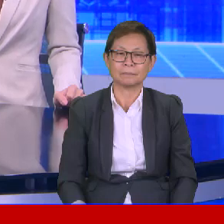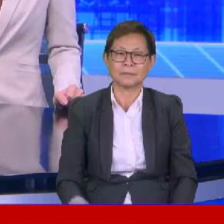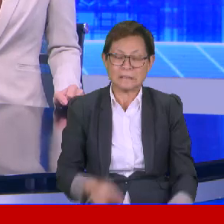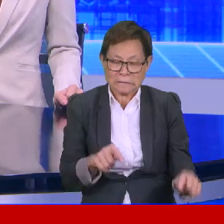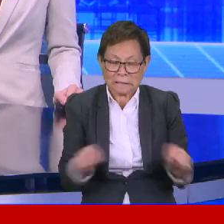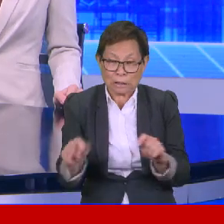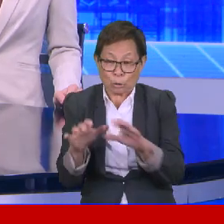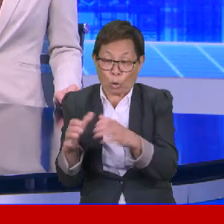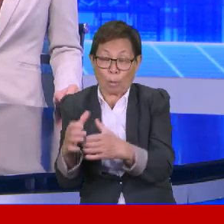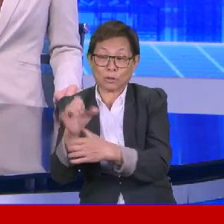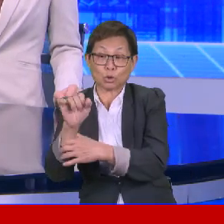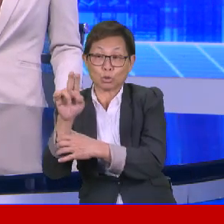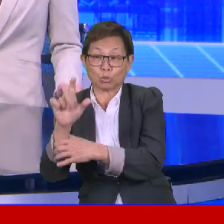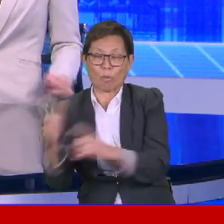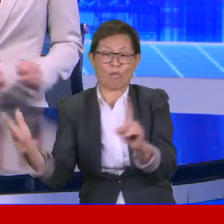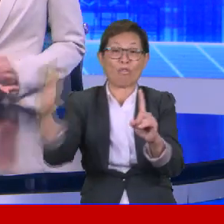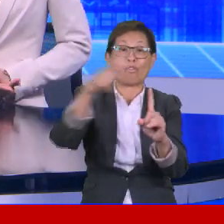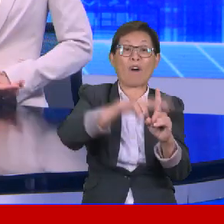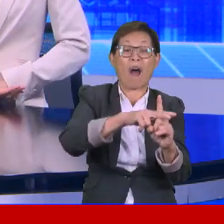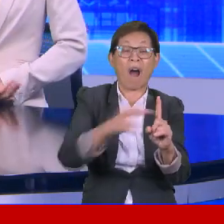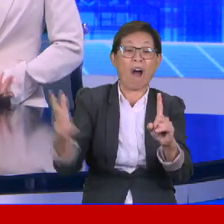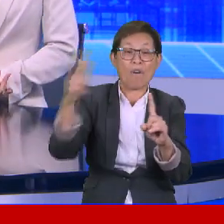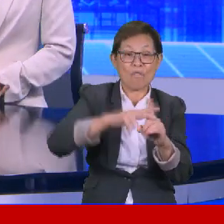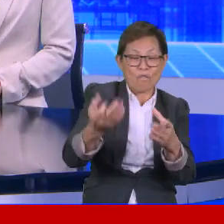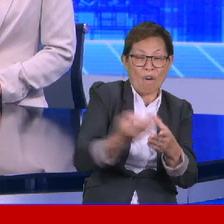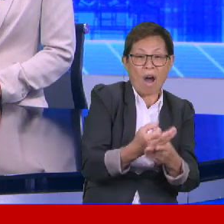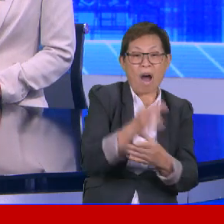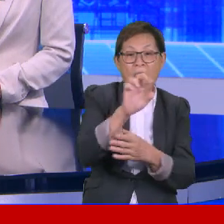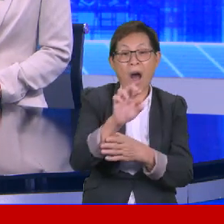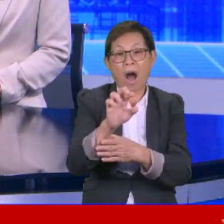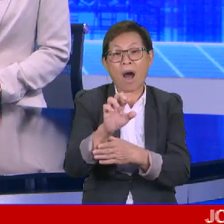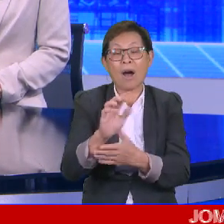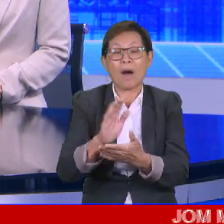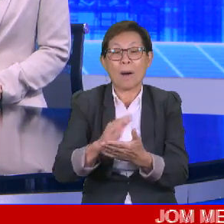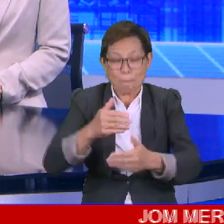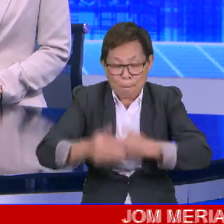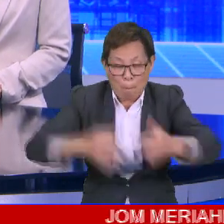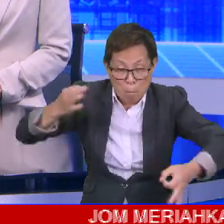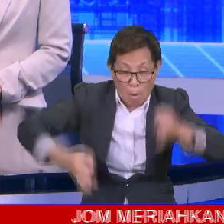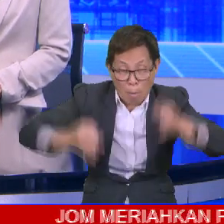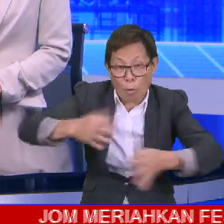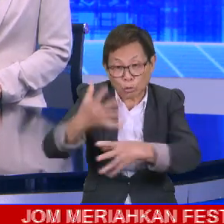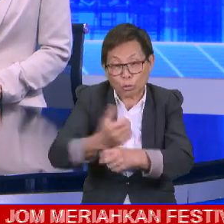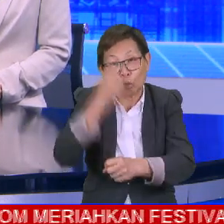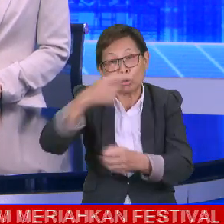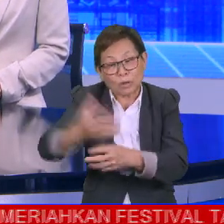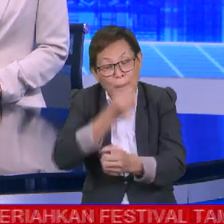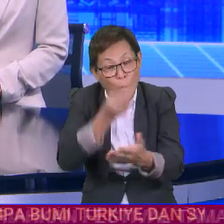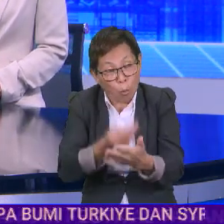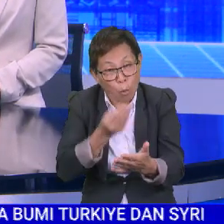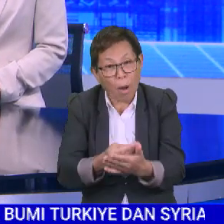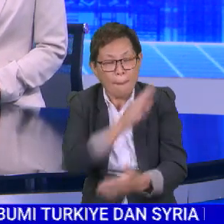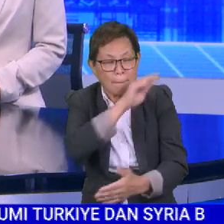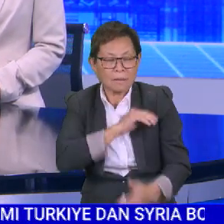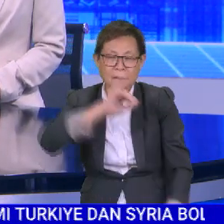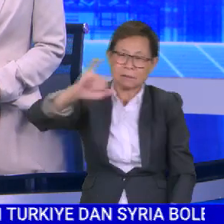Tindakan kumpulan Sulu yang memfailkan tuntutan melalui prosiding arbitrasi adalah untuk mendapatkan wang. Pada masa yang sama,